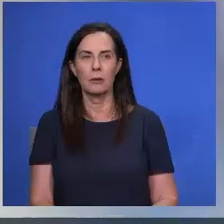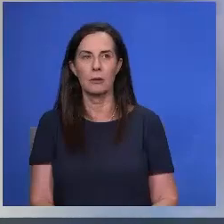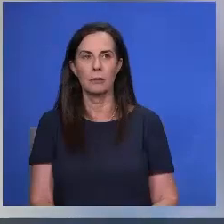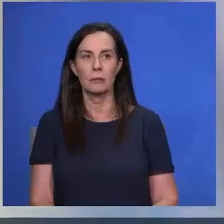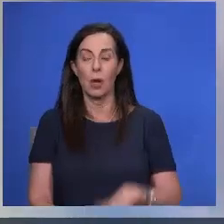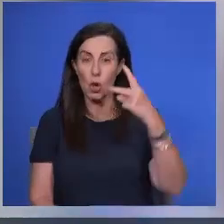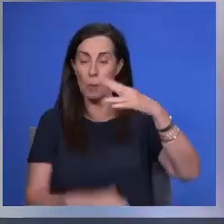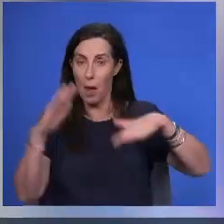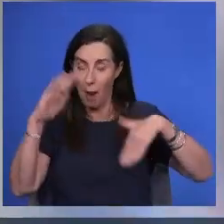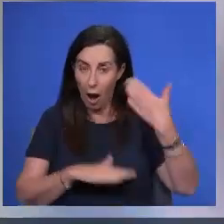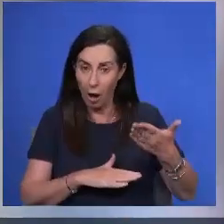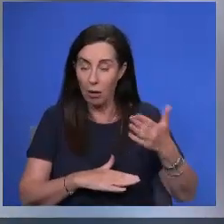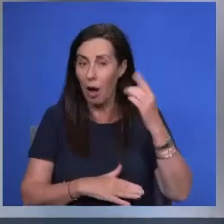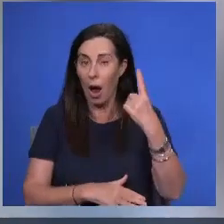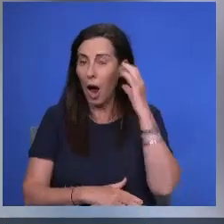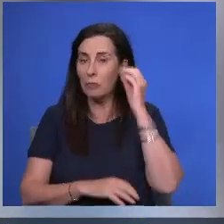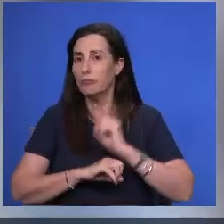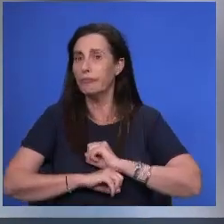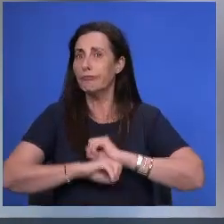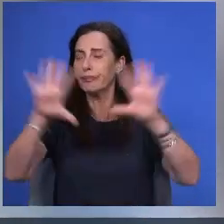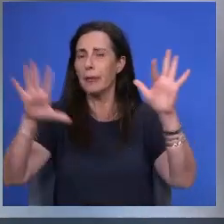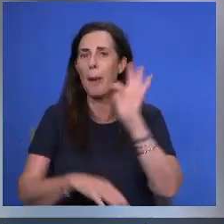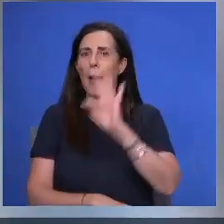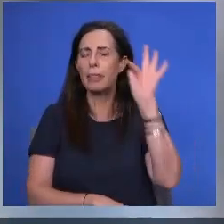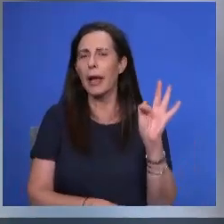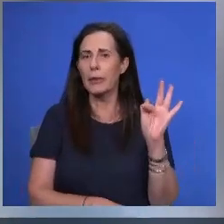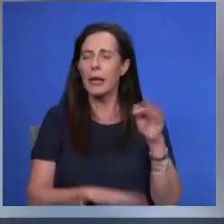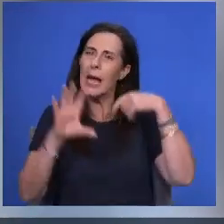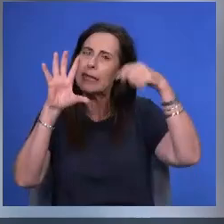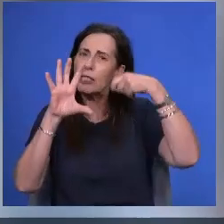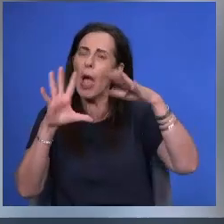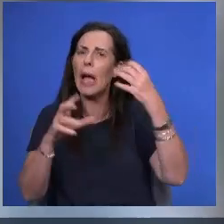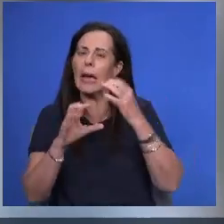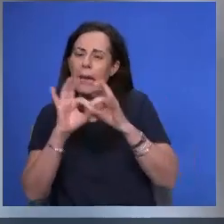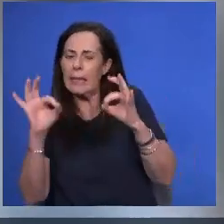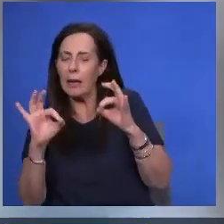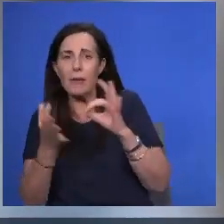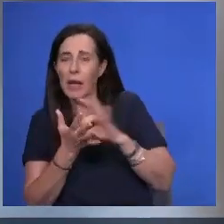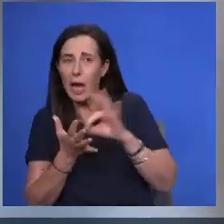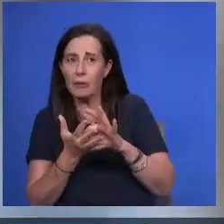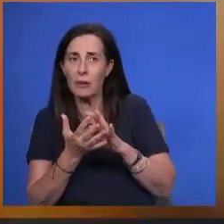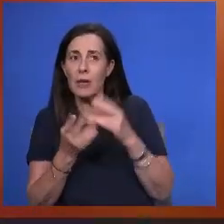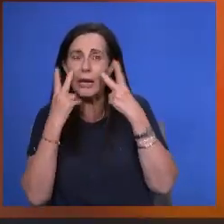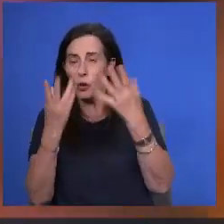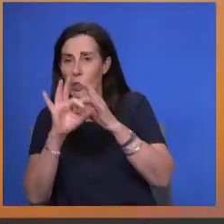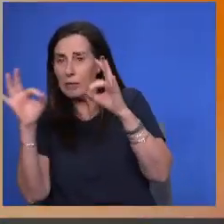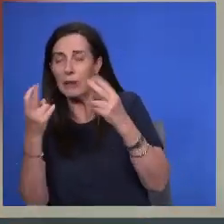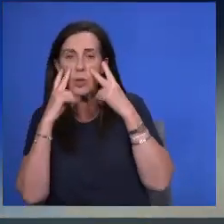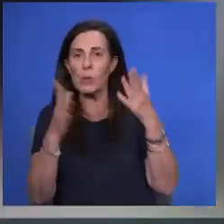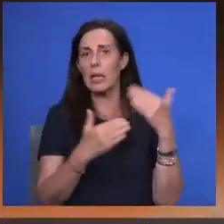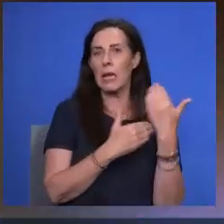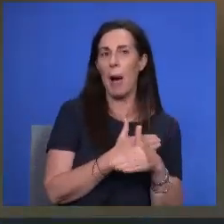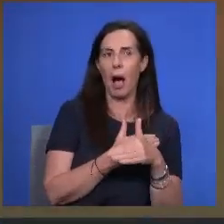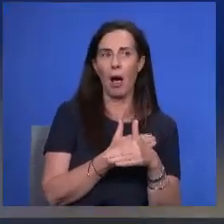יומיים לאחר מכן העלתה אחת מהבנות לחשבון הטיק טוק שלה סרטון המתעד את המקרה וכתבה: תראו איך זה התחיל ואיך זה